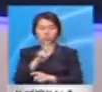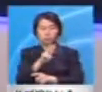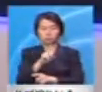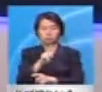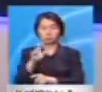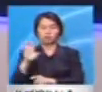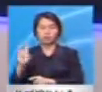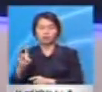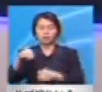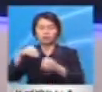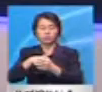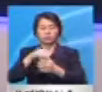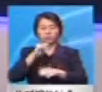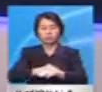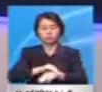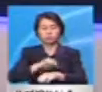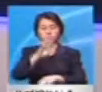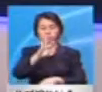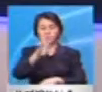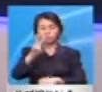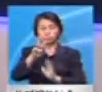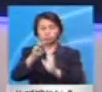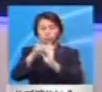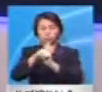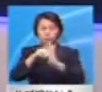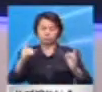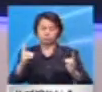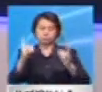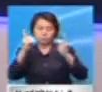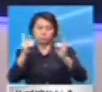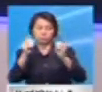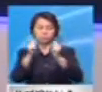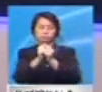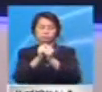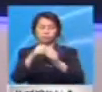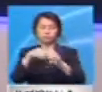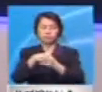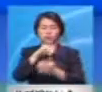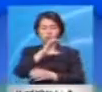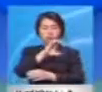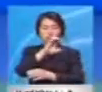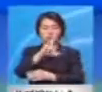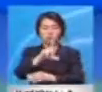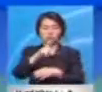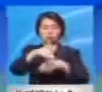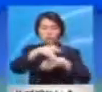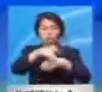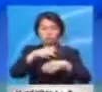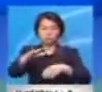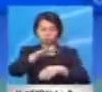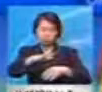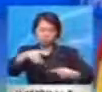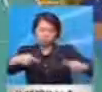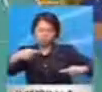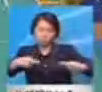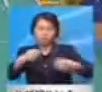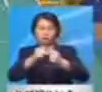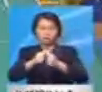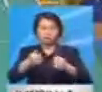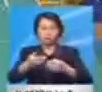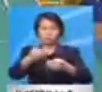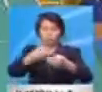218 dalam masa 42 minit pertemuan antara chongwe dan Cheng longong ini pada awalnya dijangka sengit namun